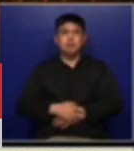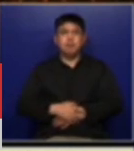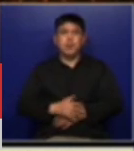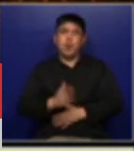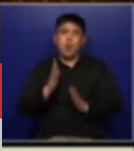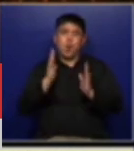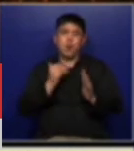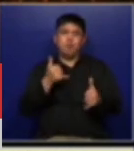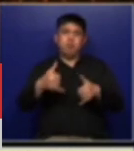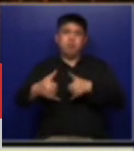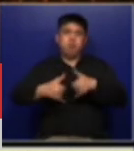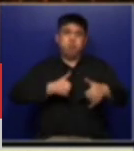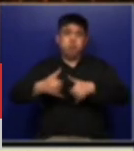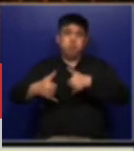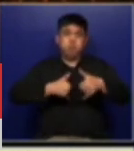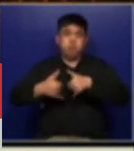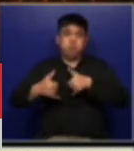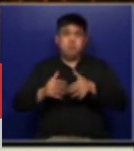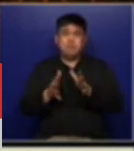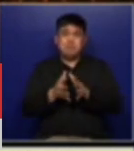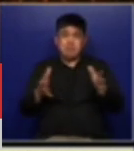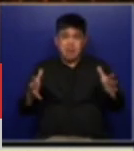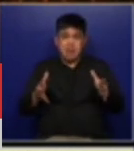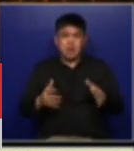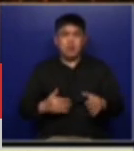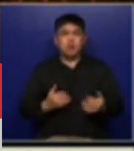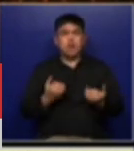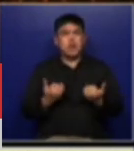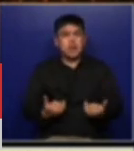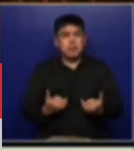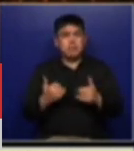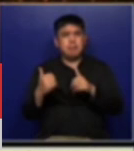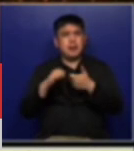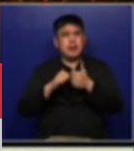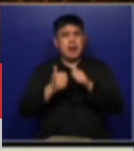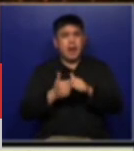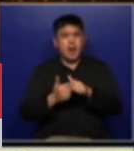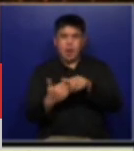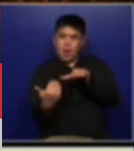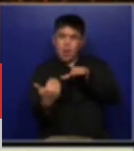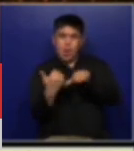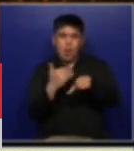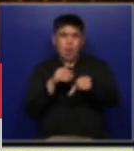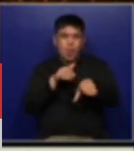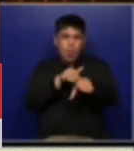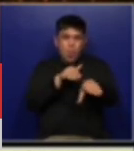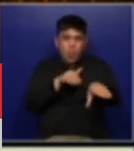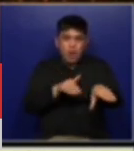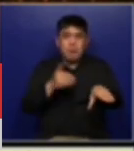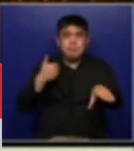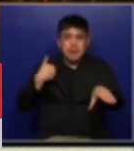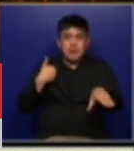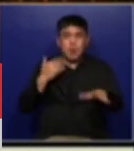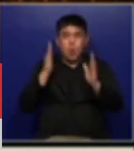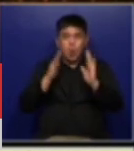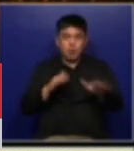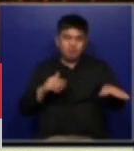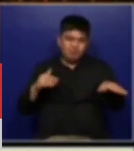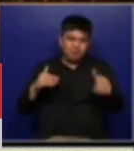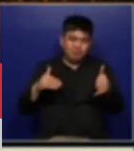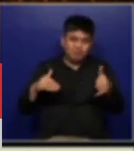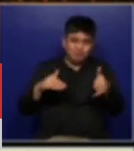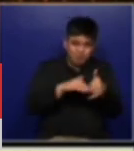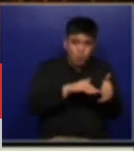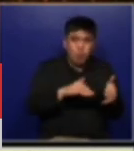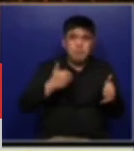ำให้การจราจรบริเวณหน้าโรงเรียนติดขัดและเกิดอุบัติเหตุรถชนนักเรียนบ่อยครั้งใน